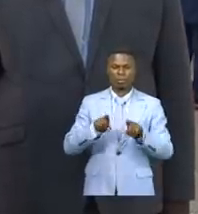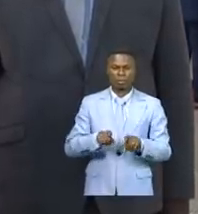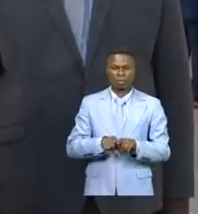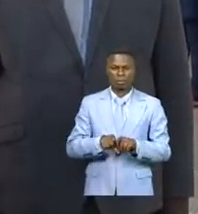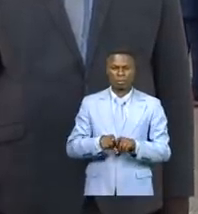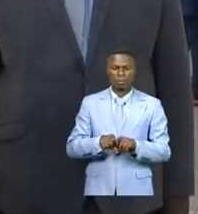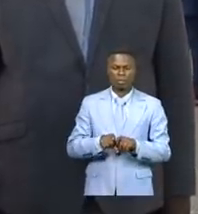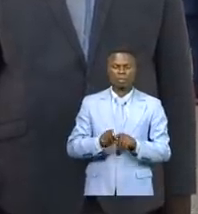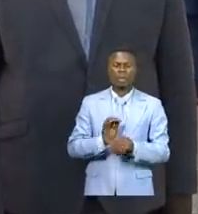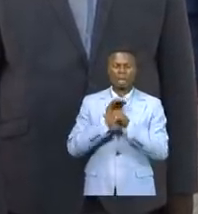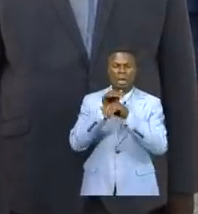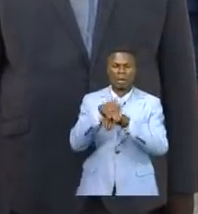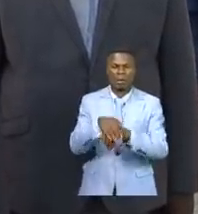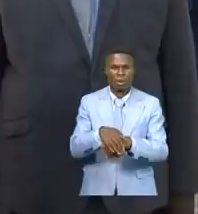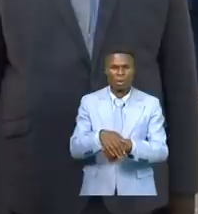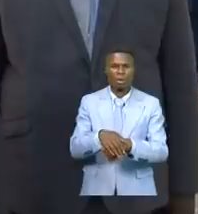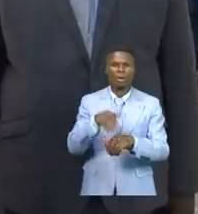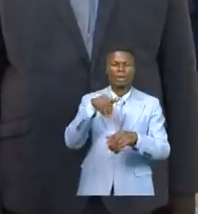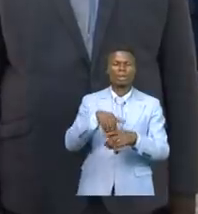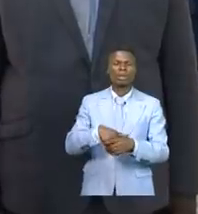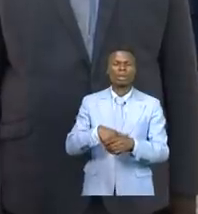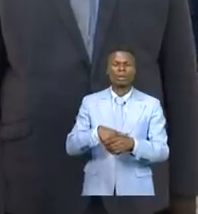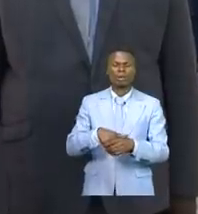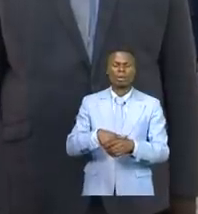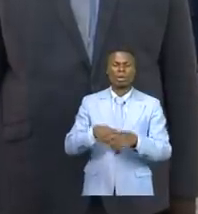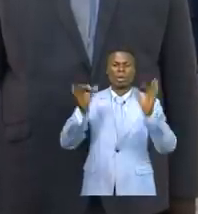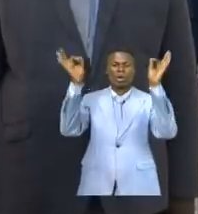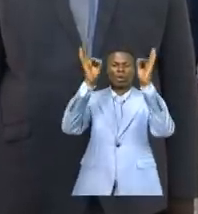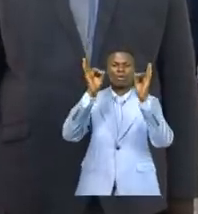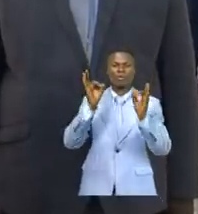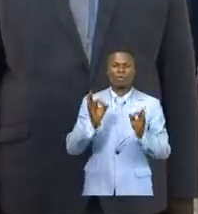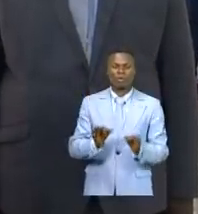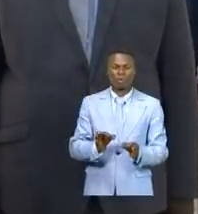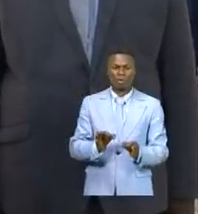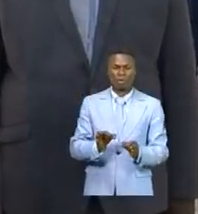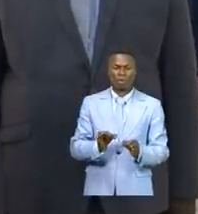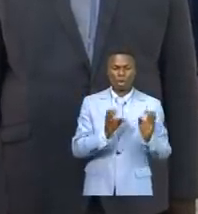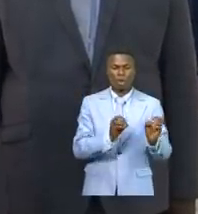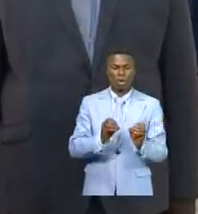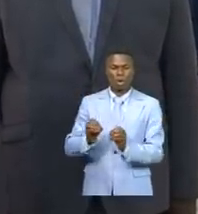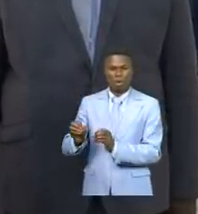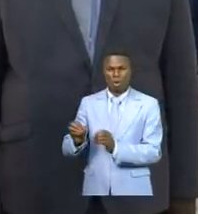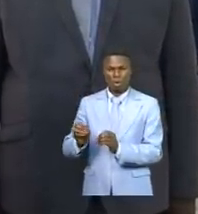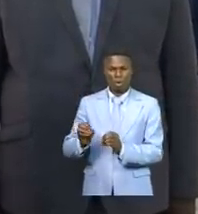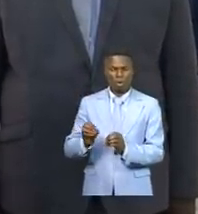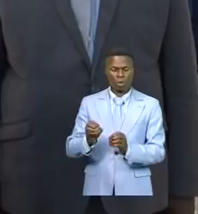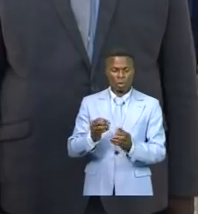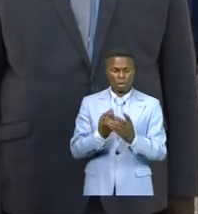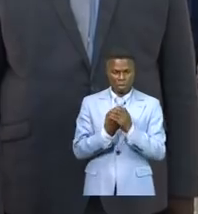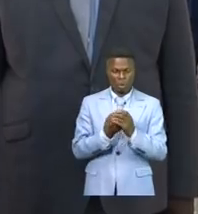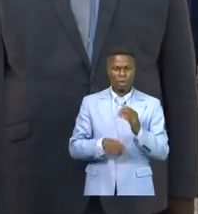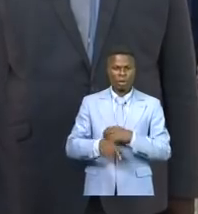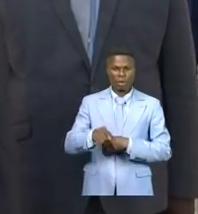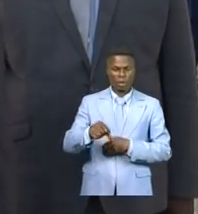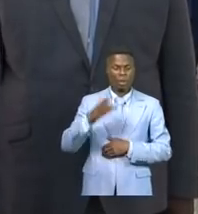la participation dans les forums qui vont être organisés en Fédération de Russie,